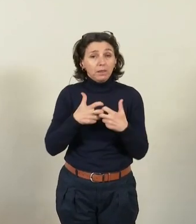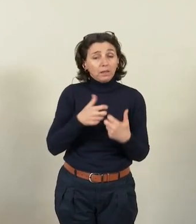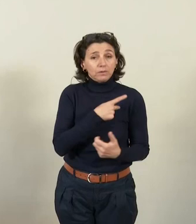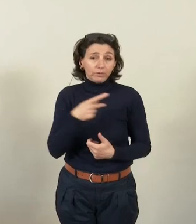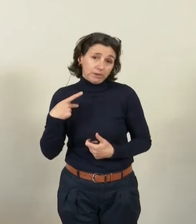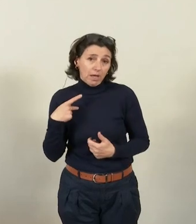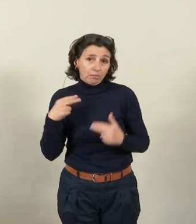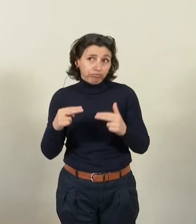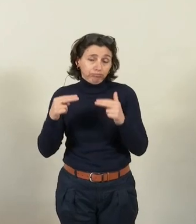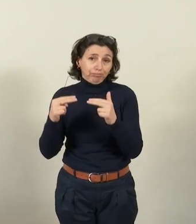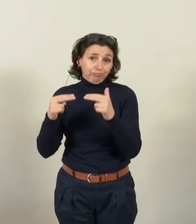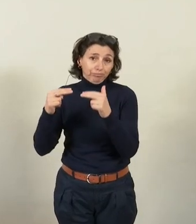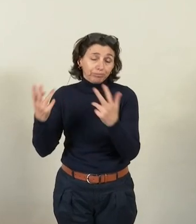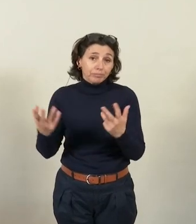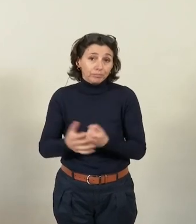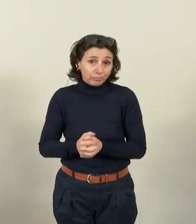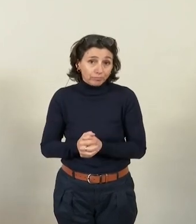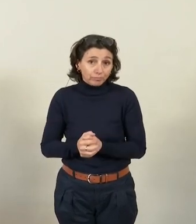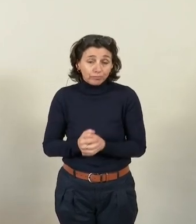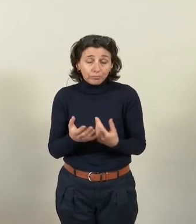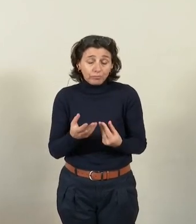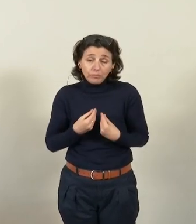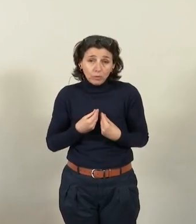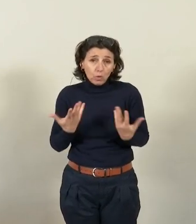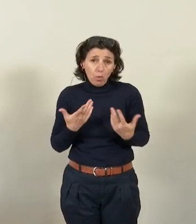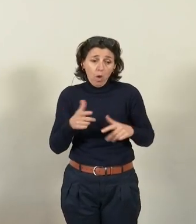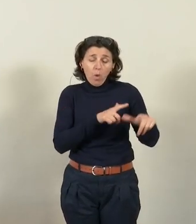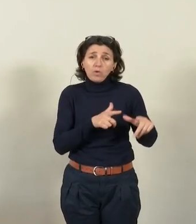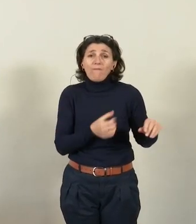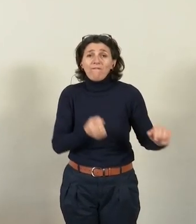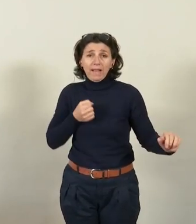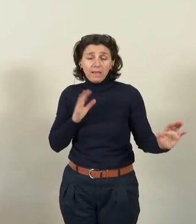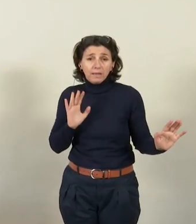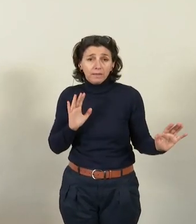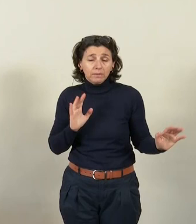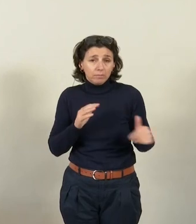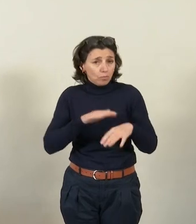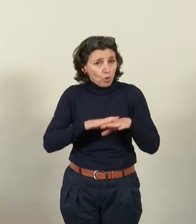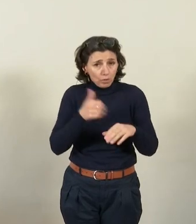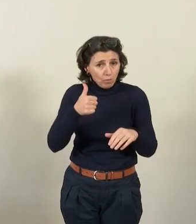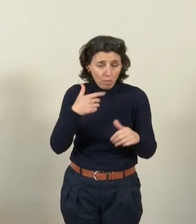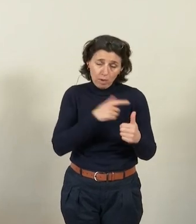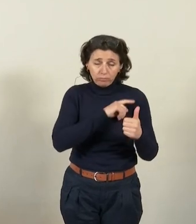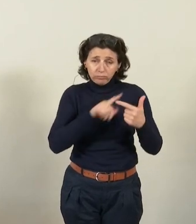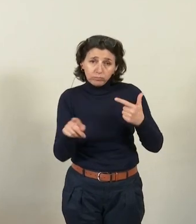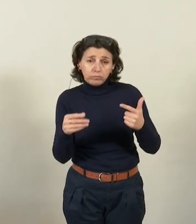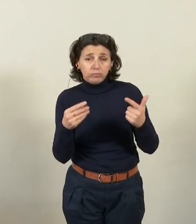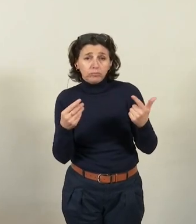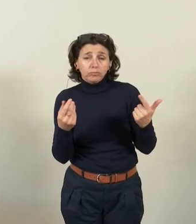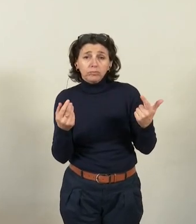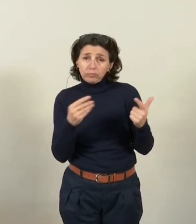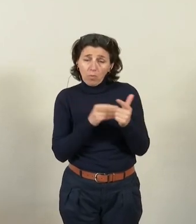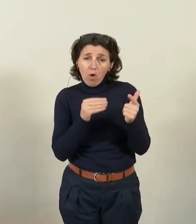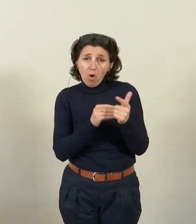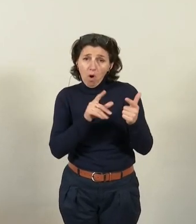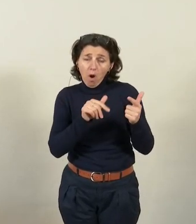probablement c'est c'est plutôt devenu un frein à la loocation mais il y a pas que cette raison et plutôt que de créer des des des